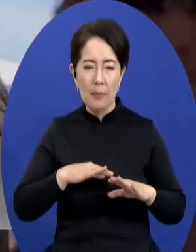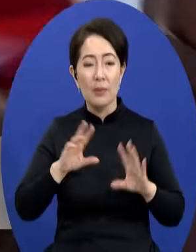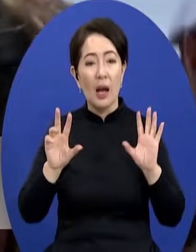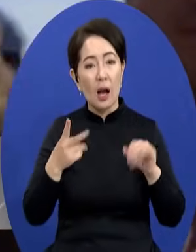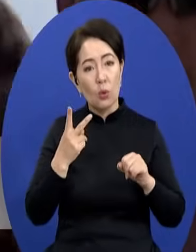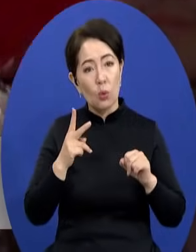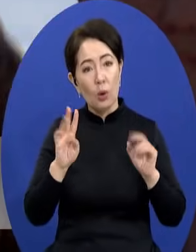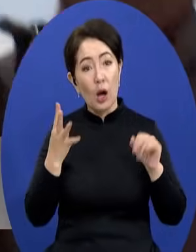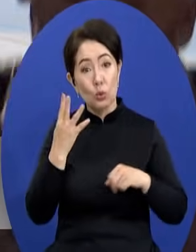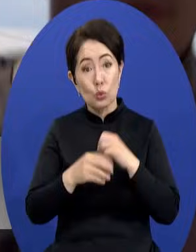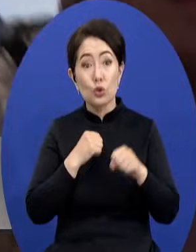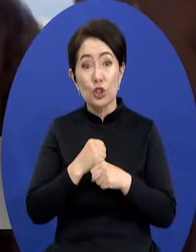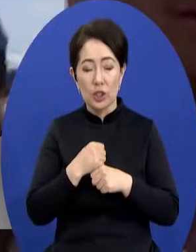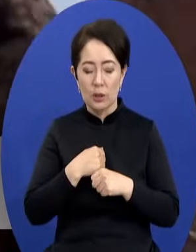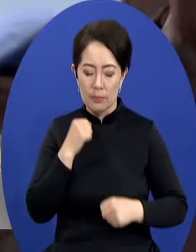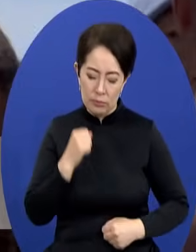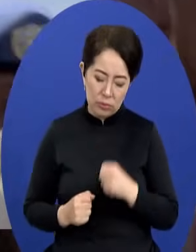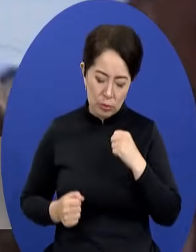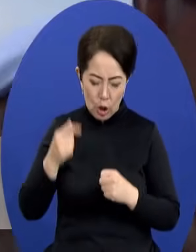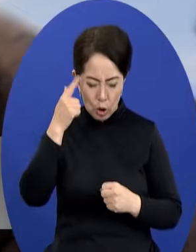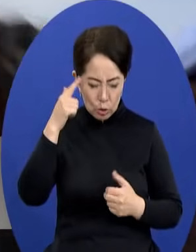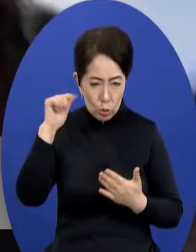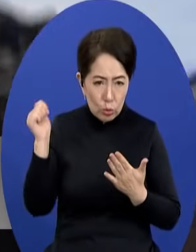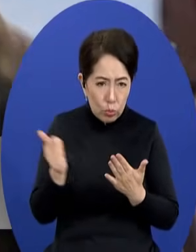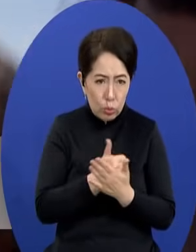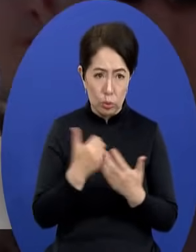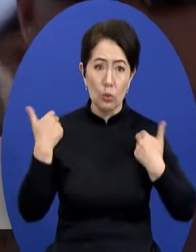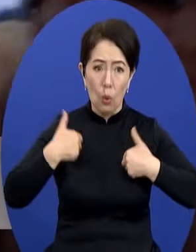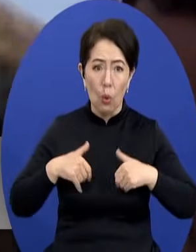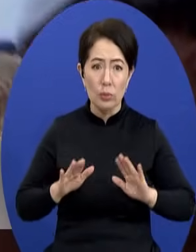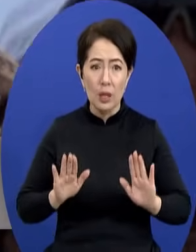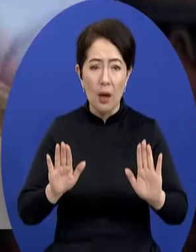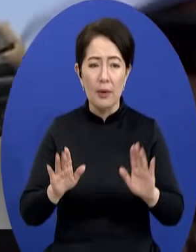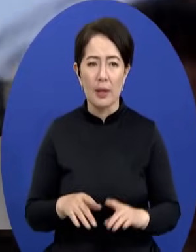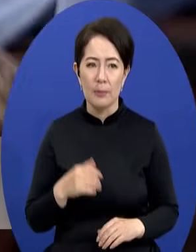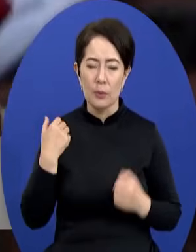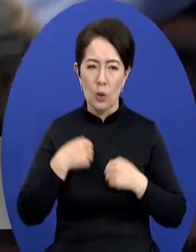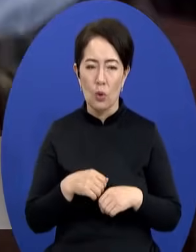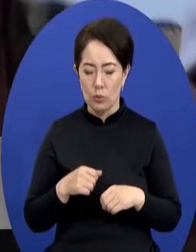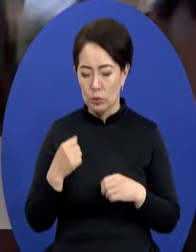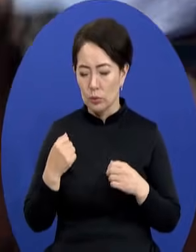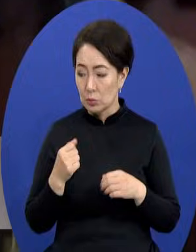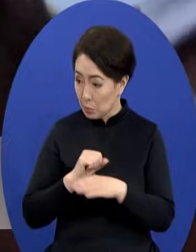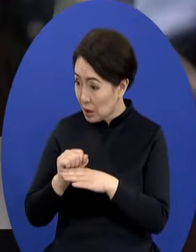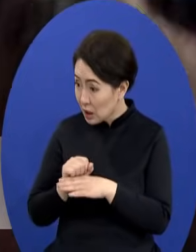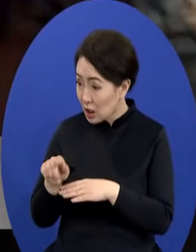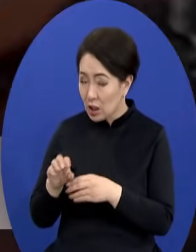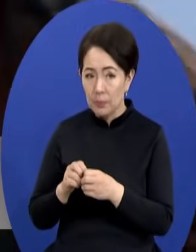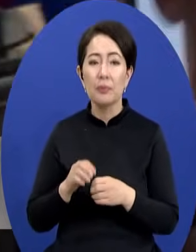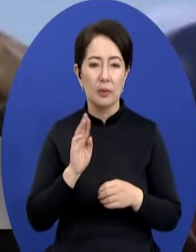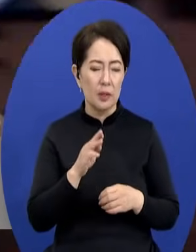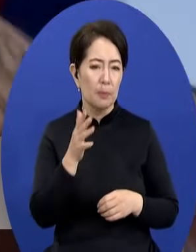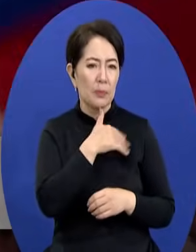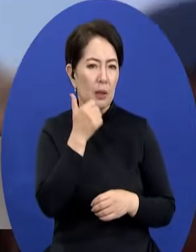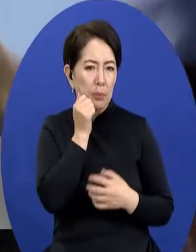байна. За, энэ хугацаанд одоо өдөр болгоно би энэ хувцсыг өмсдөг. За, энэ хувцс бүгд хийдэг тийм ээ. Тэ, энэ хувцс одоо ерөөсөө л яг би энд маань